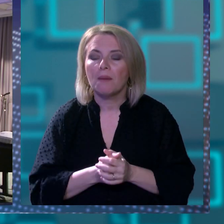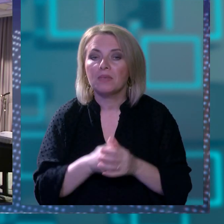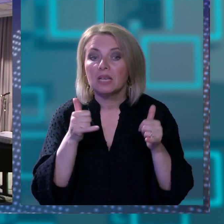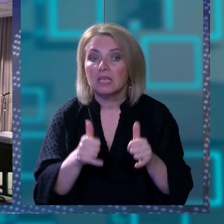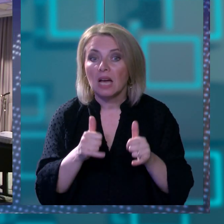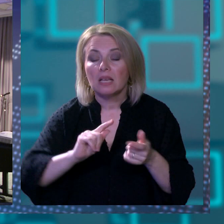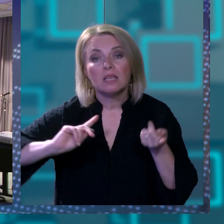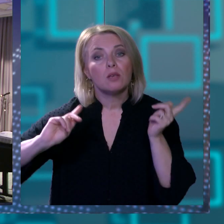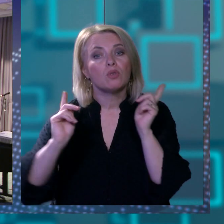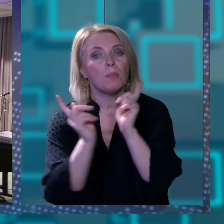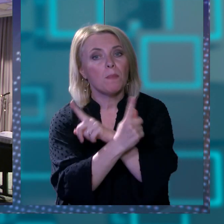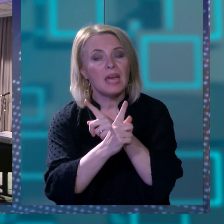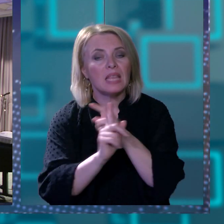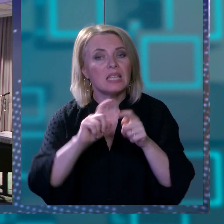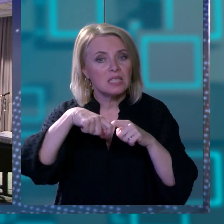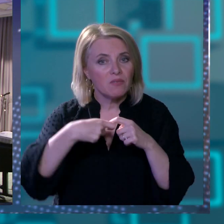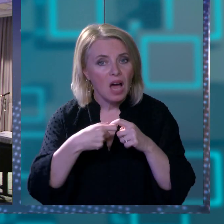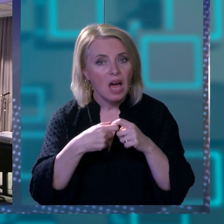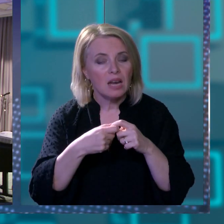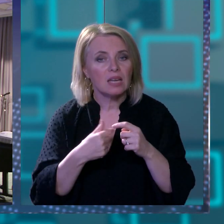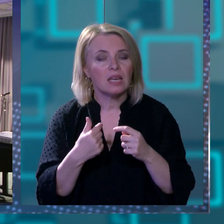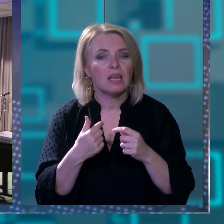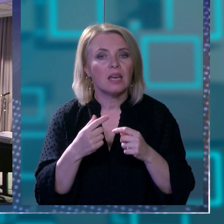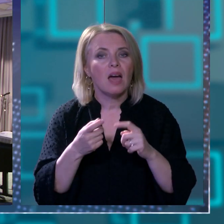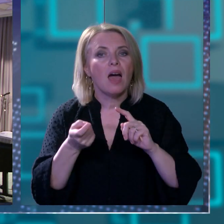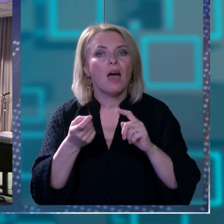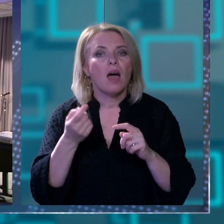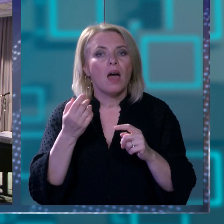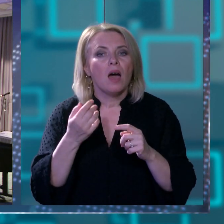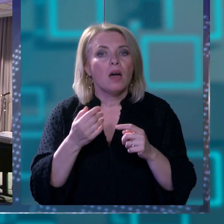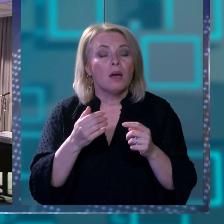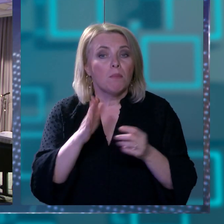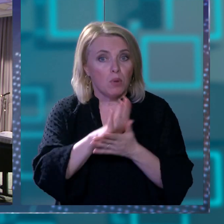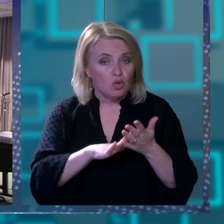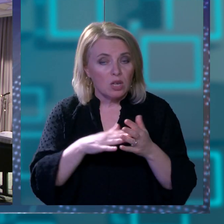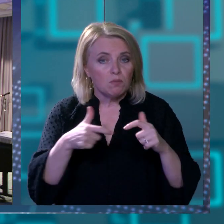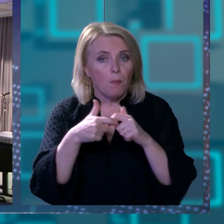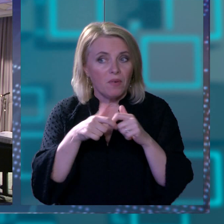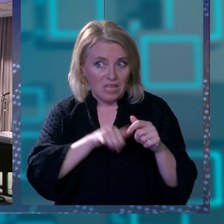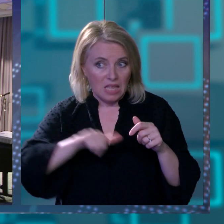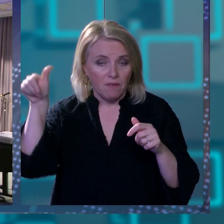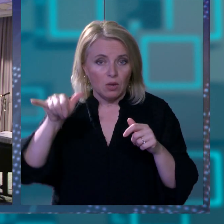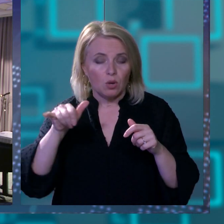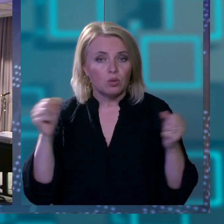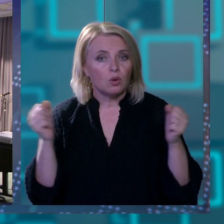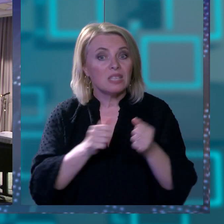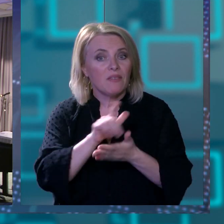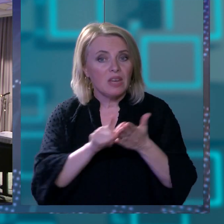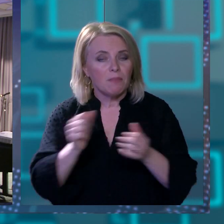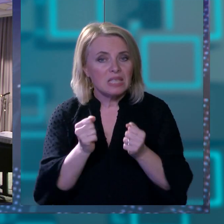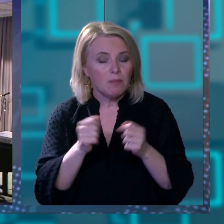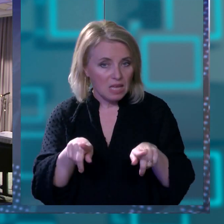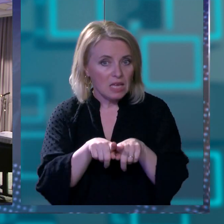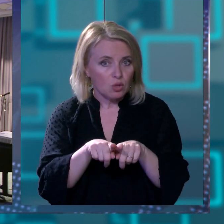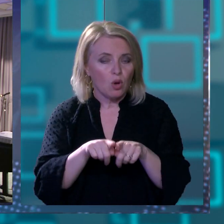se, ajmo reći, okrenuo. Sa Frankfurtom smo krenuli što se tiče povezivanja zime. Neću više govoriti o pred i post sezoni